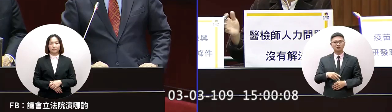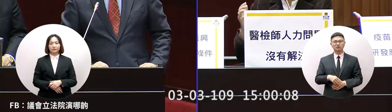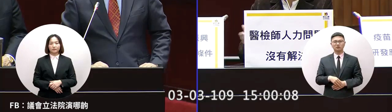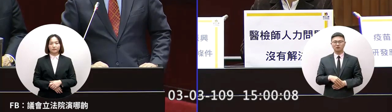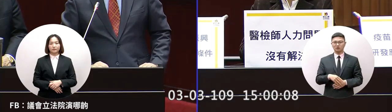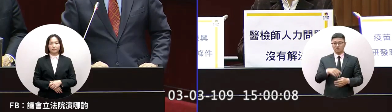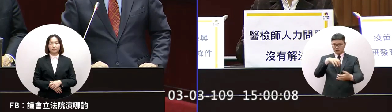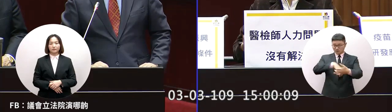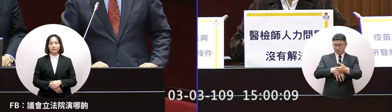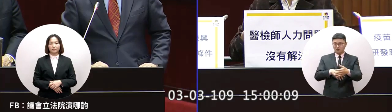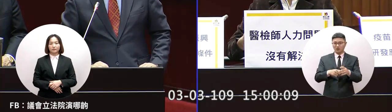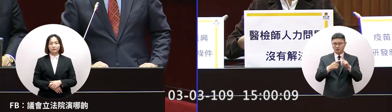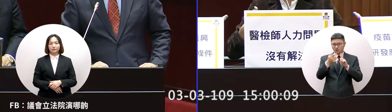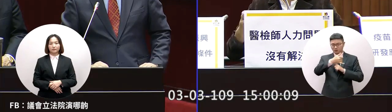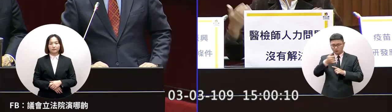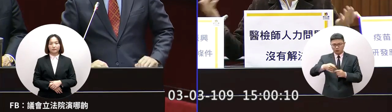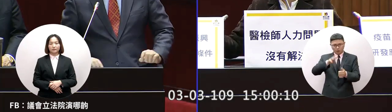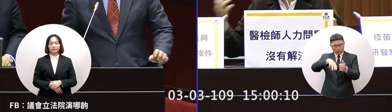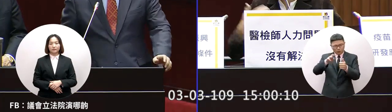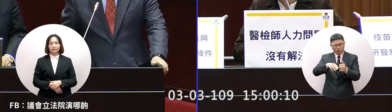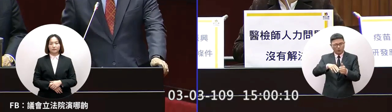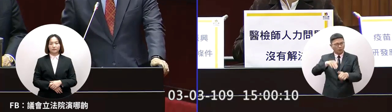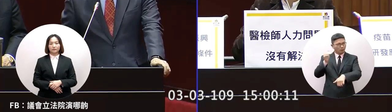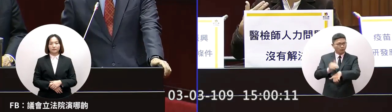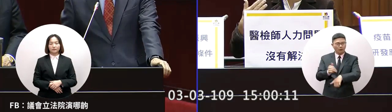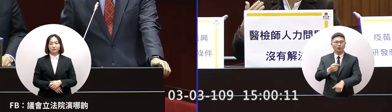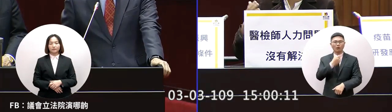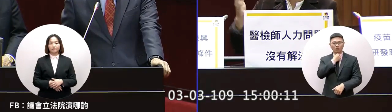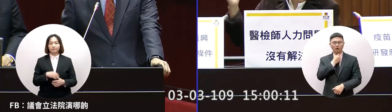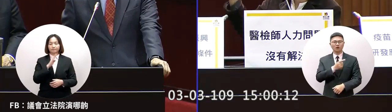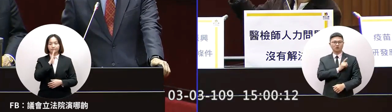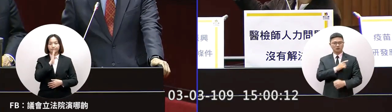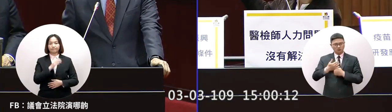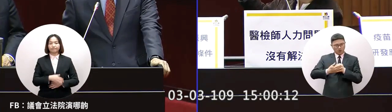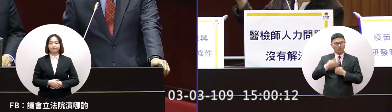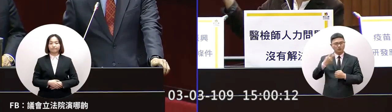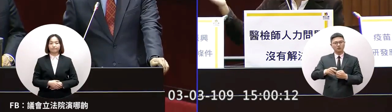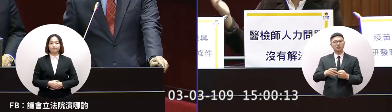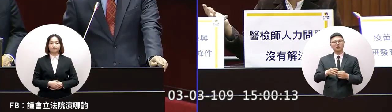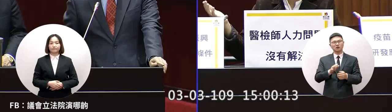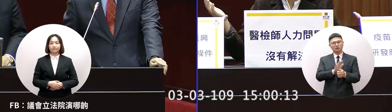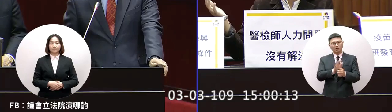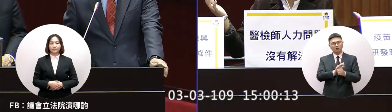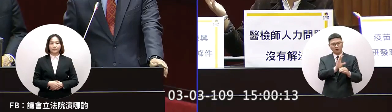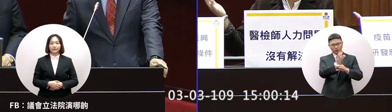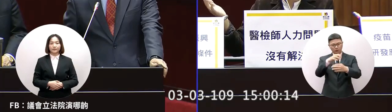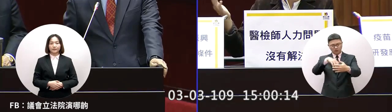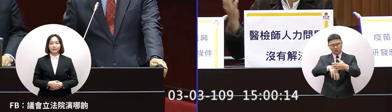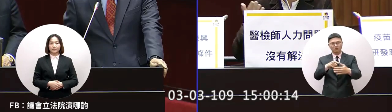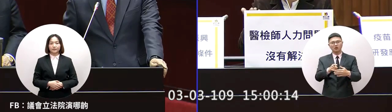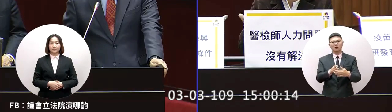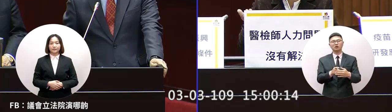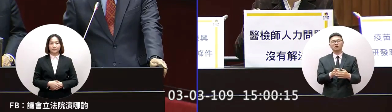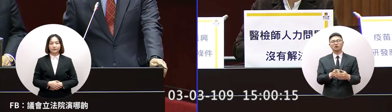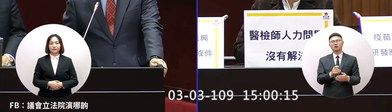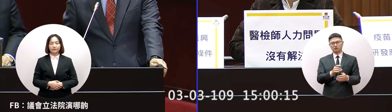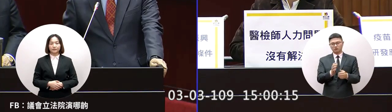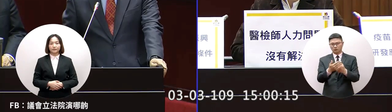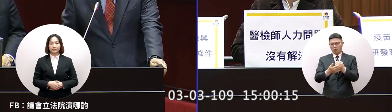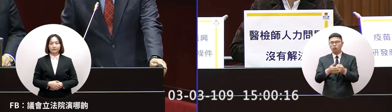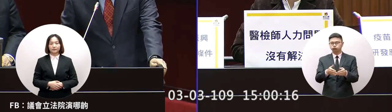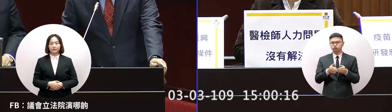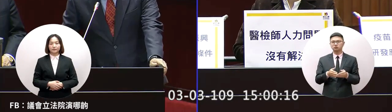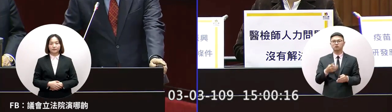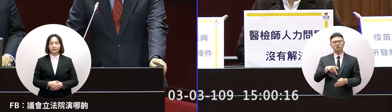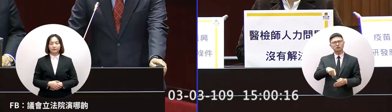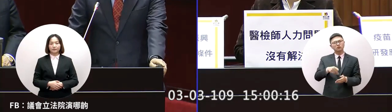专业的训练，这样他们才可以保护别人、保护自己的哈。那因为我们没有看到预算编列，所以是不是这边也解